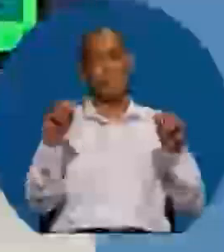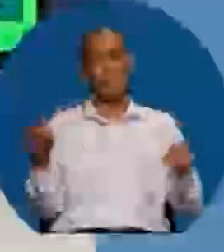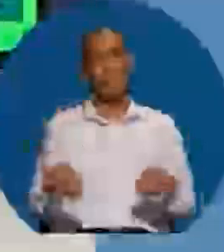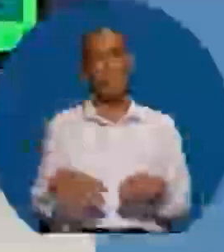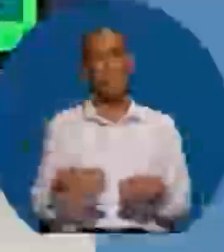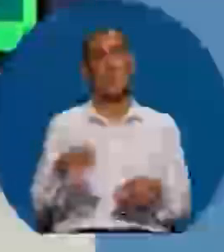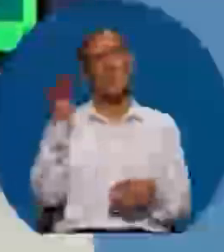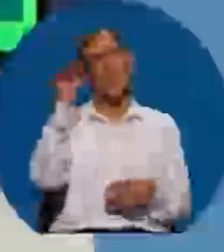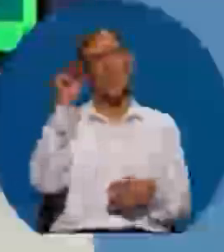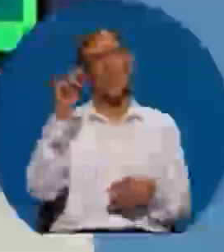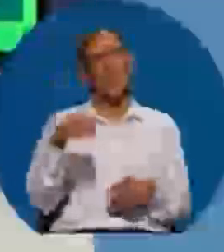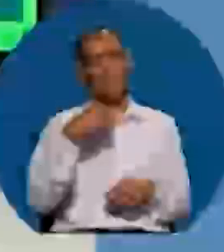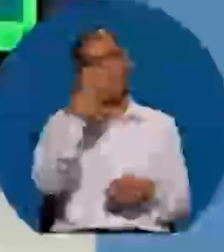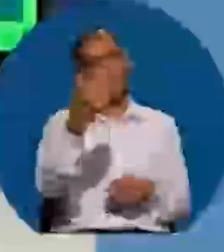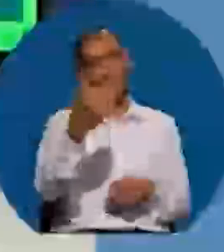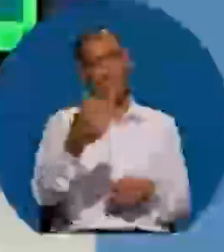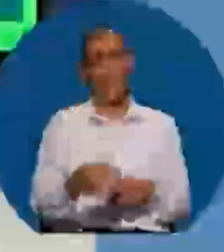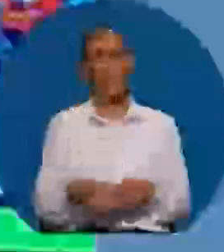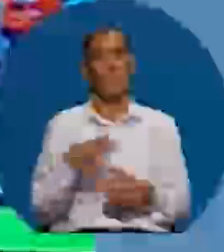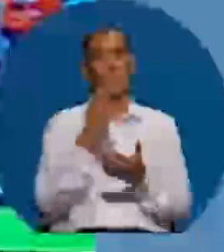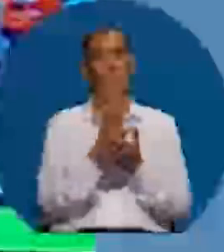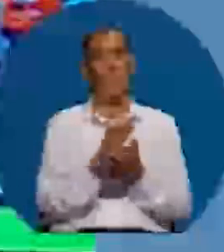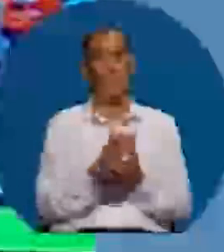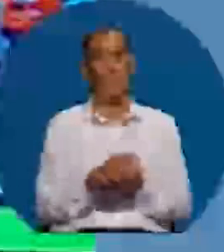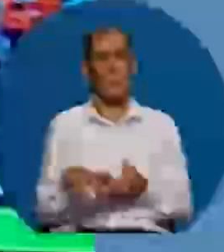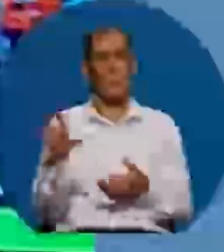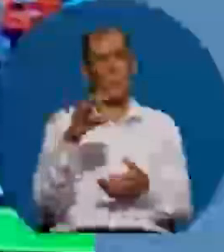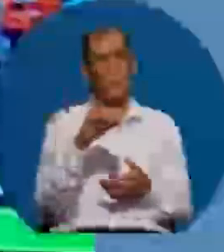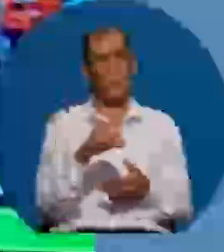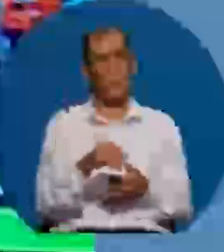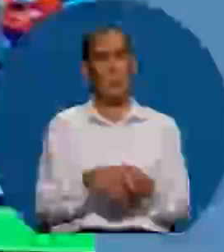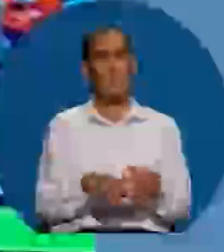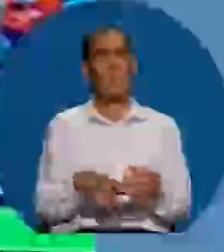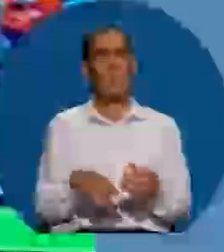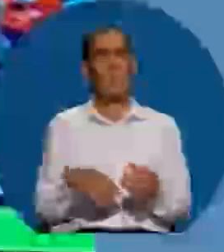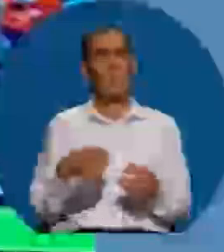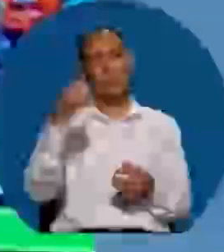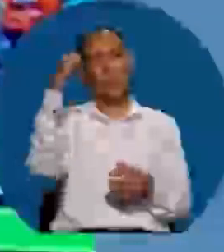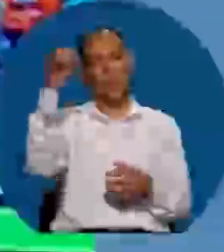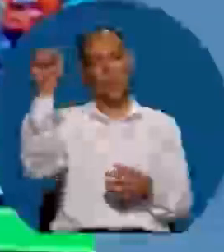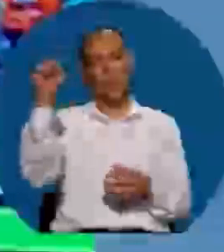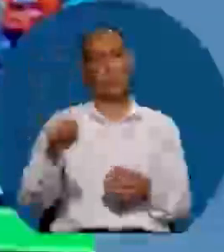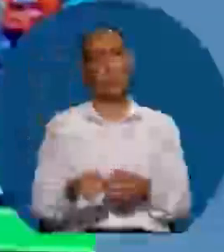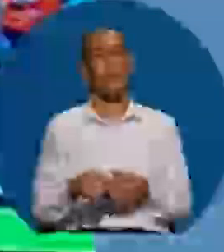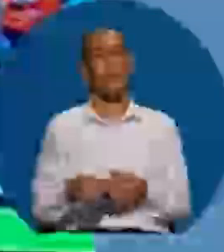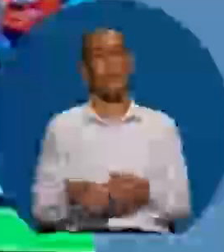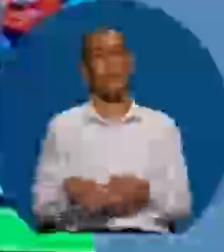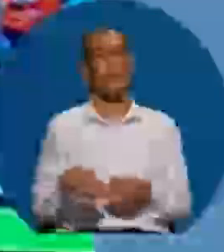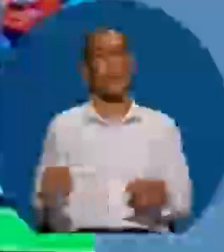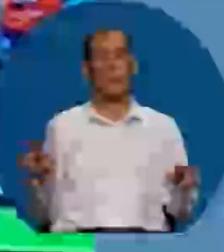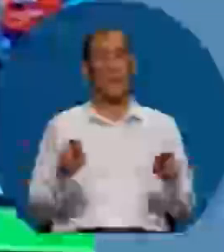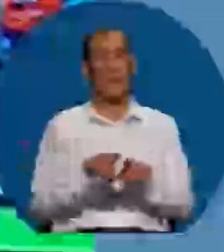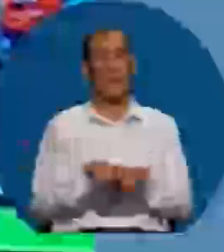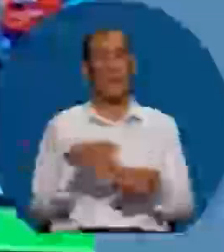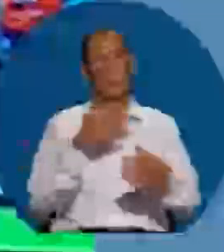Мінекей оқушылар, сіздердің ұстазларыңыз, сіздерге білім беруменен бірге, сіздер барлық уақытта жетіскерліктерге